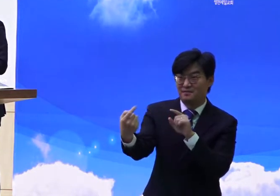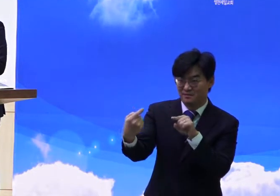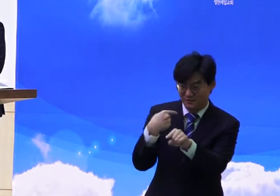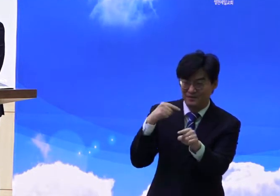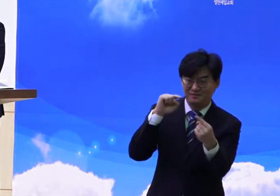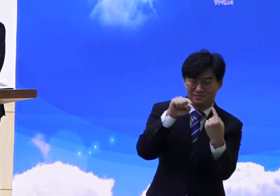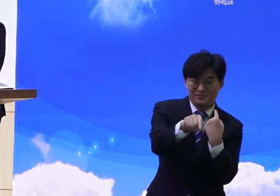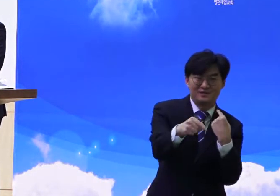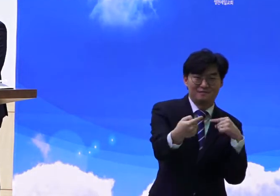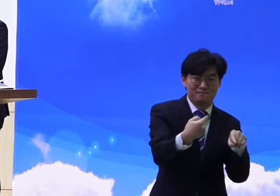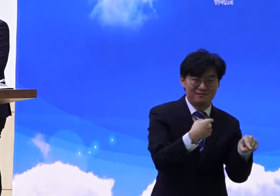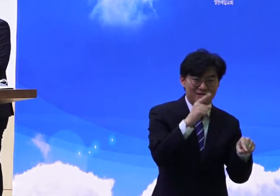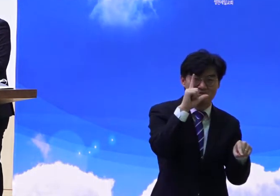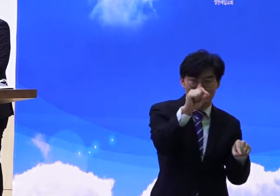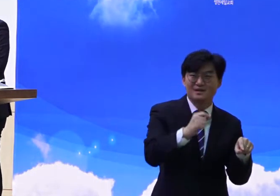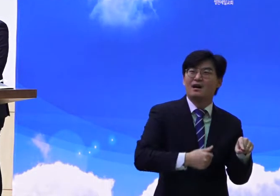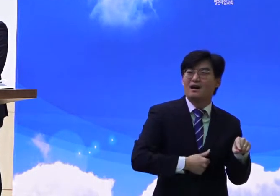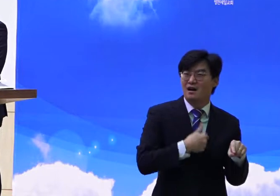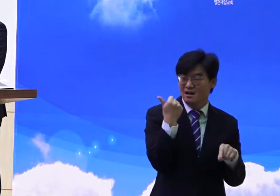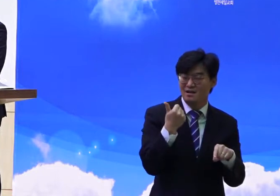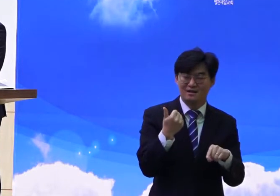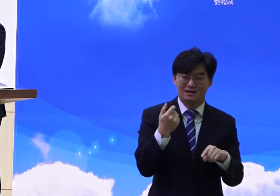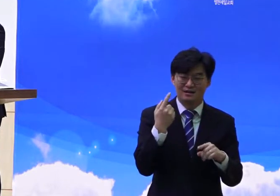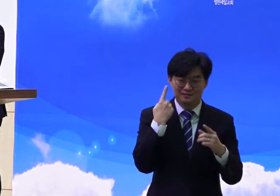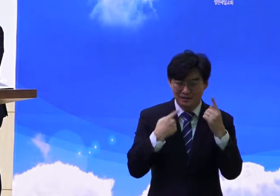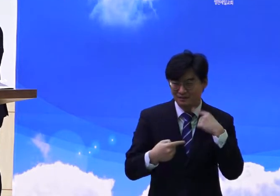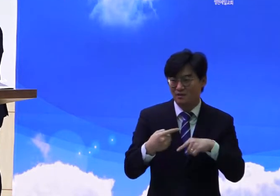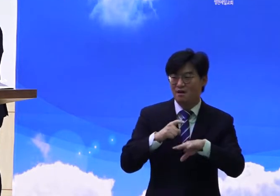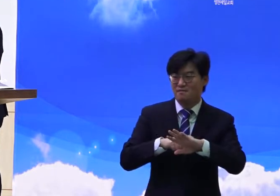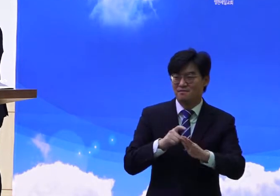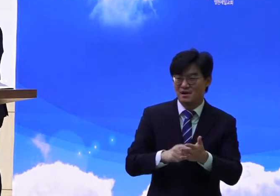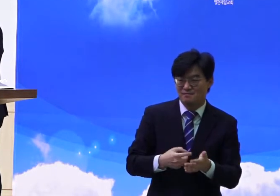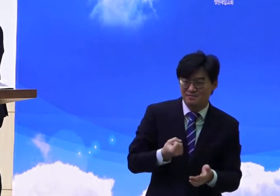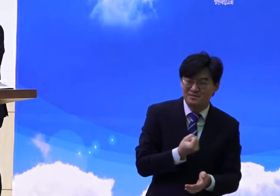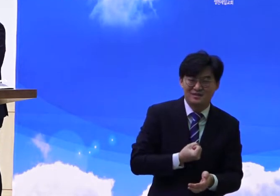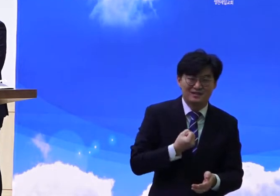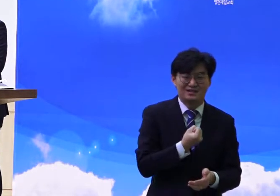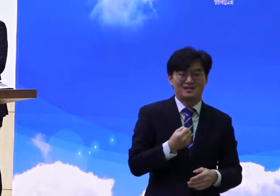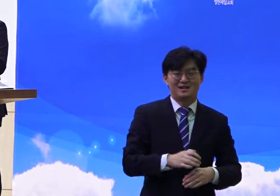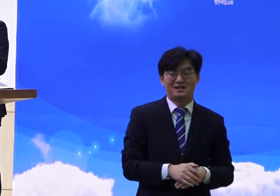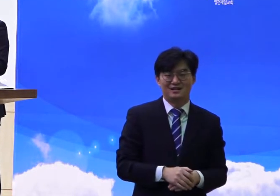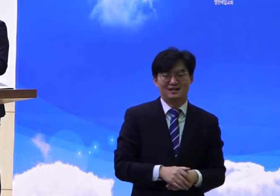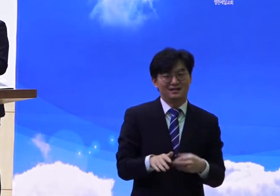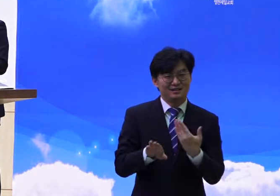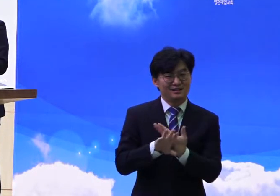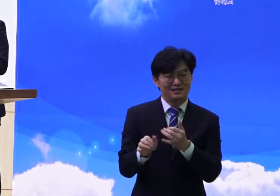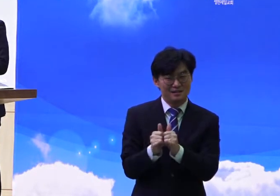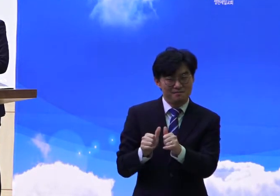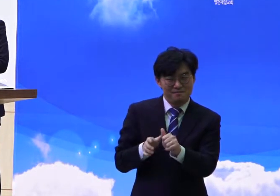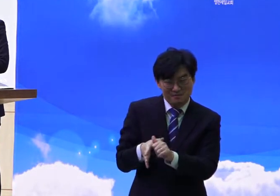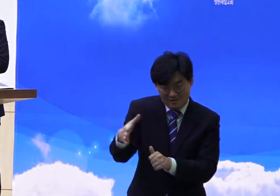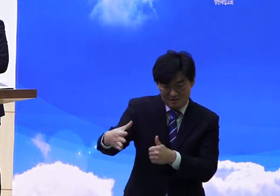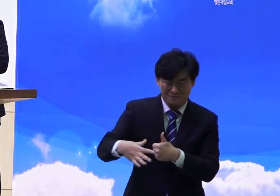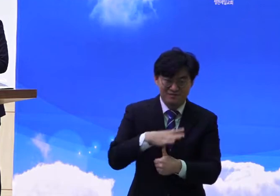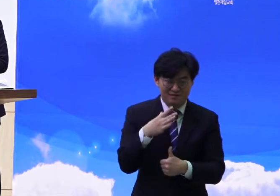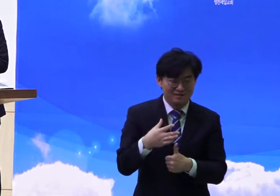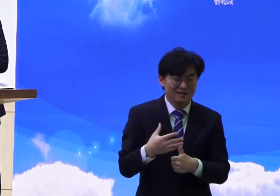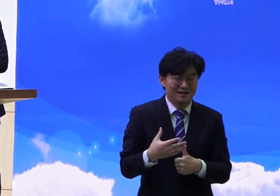못하는 이기심에서 마음이 상합니다. 서로를 인정하지 않는, 남을 인정해주지 않는